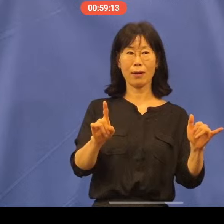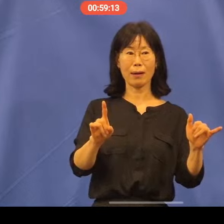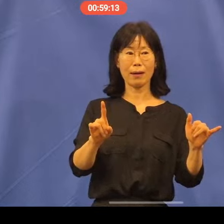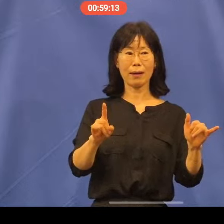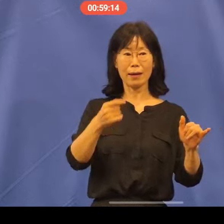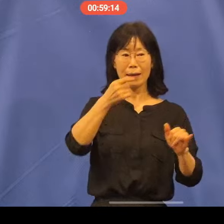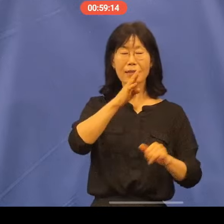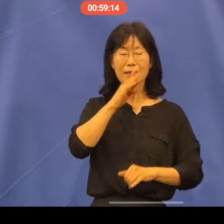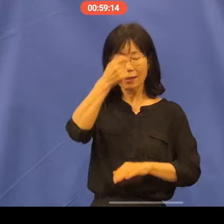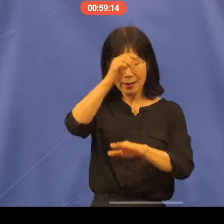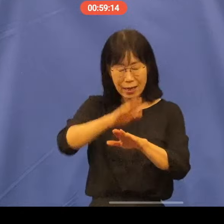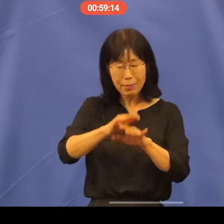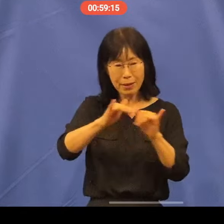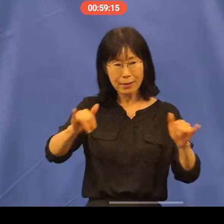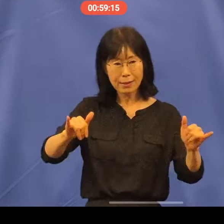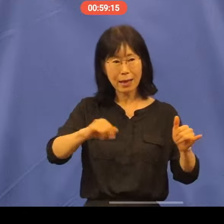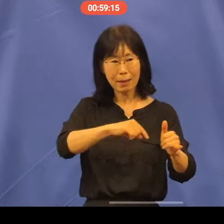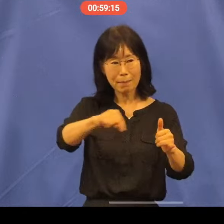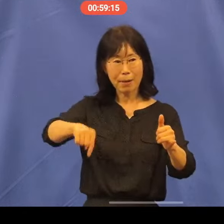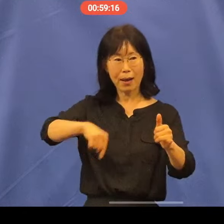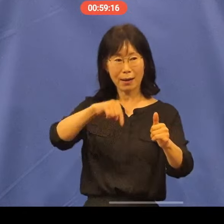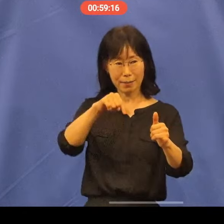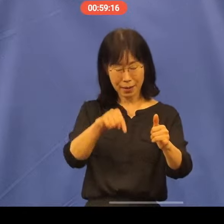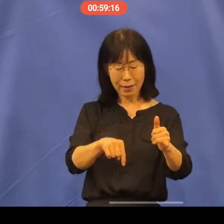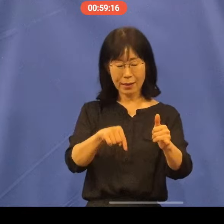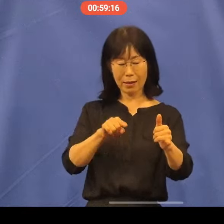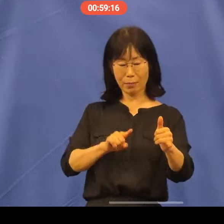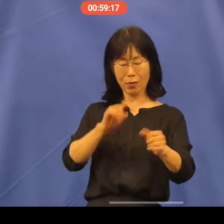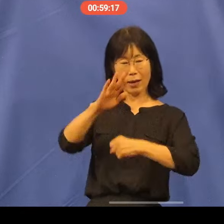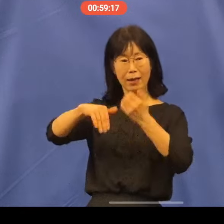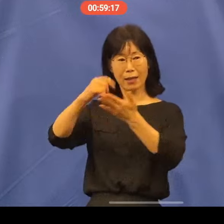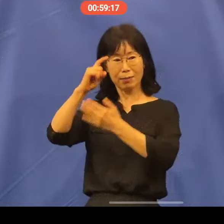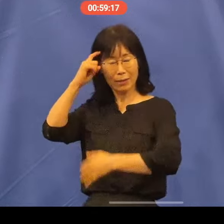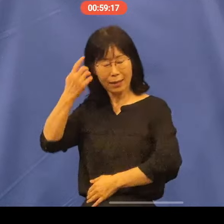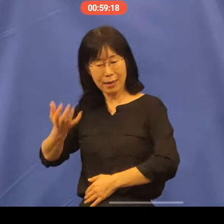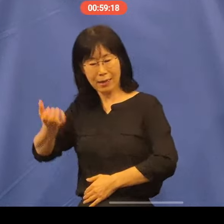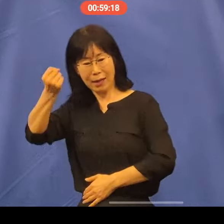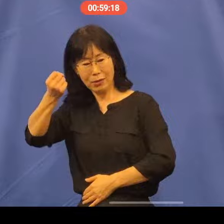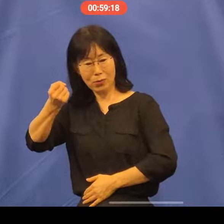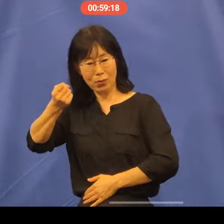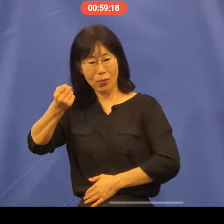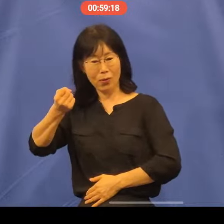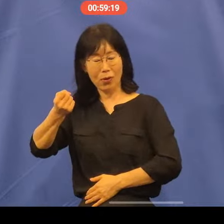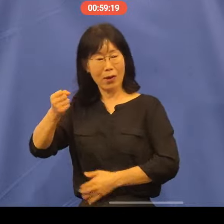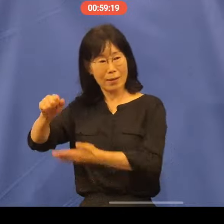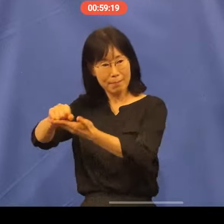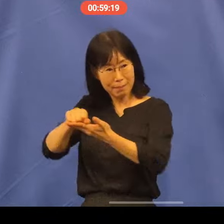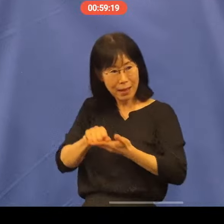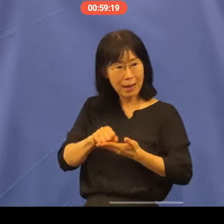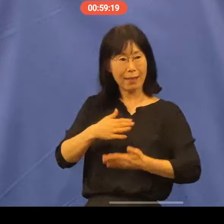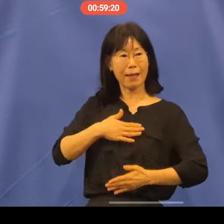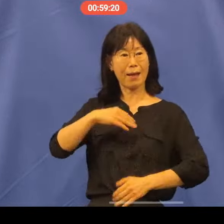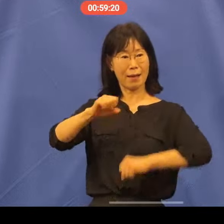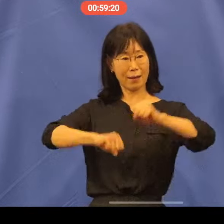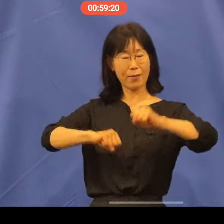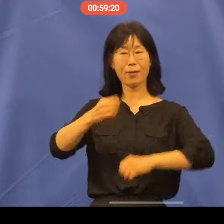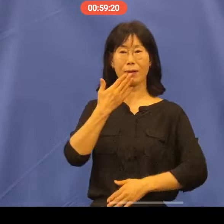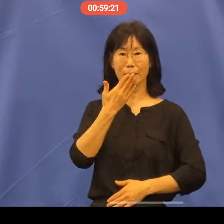있어요? 모든 사물과 모든 사건을 하나님의 관점으로 보는 눈이 확 열려버리는 거예요. 변화가 일어난 거죠,